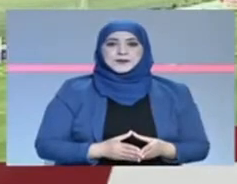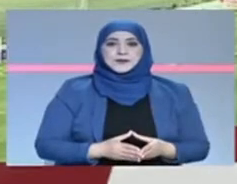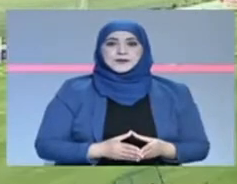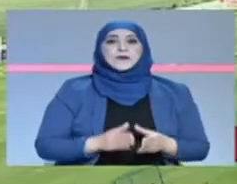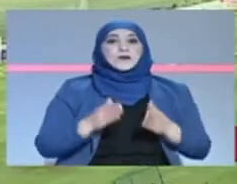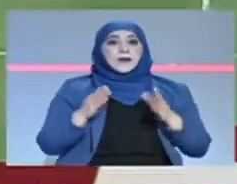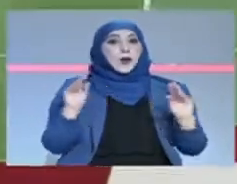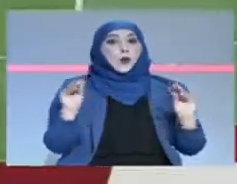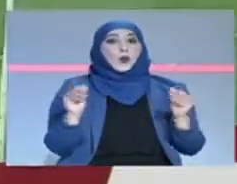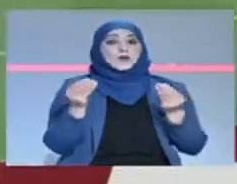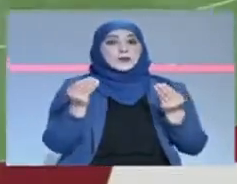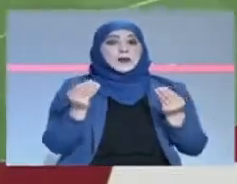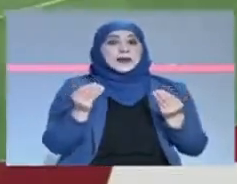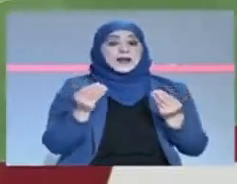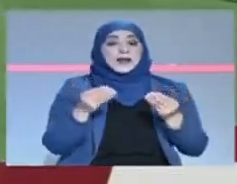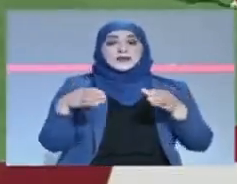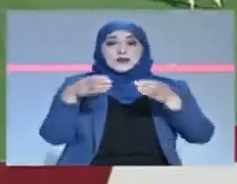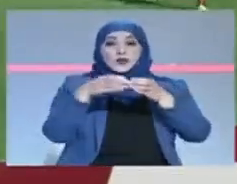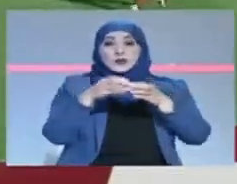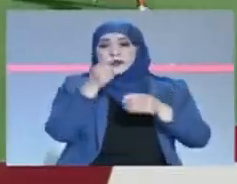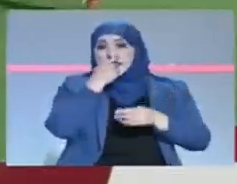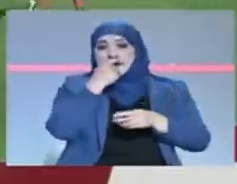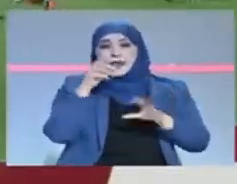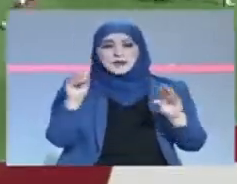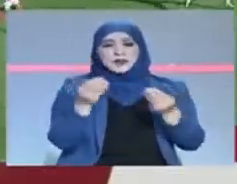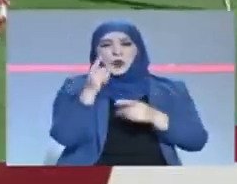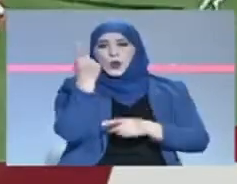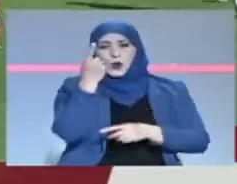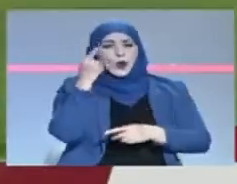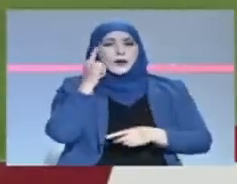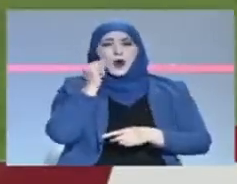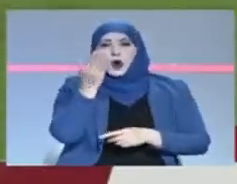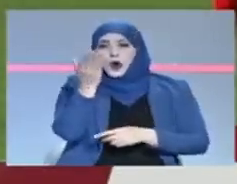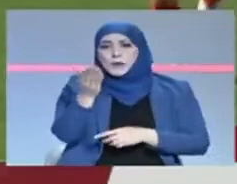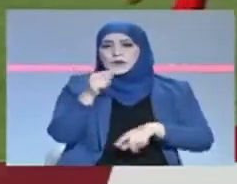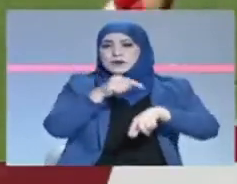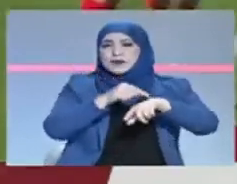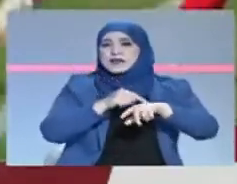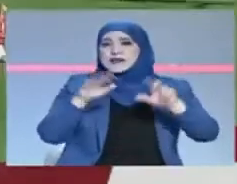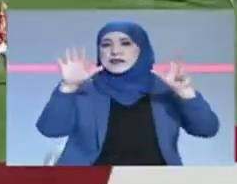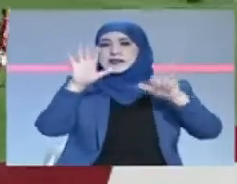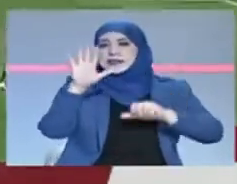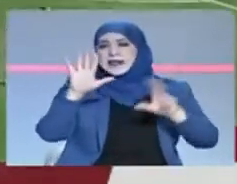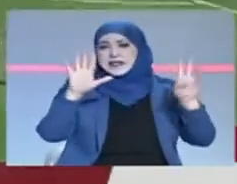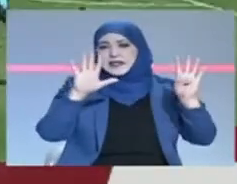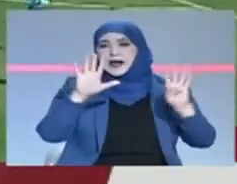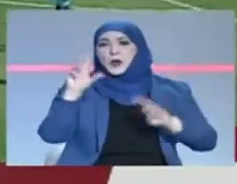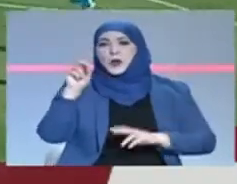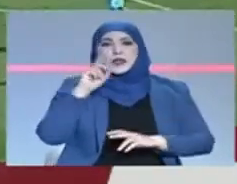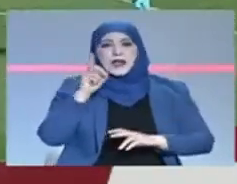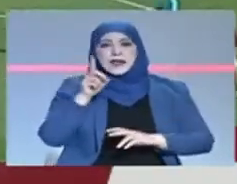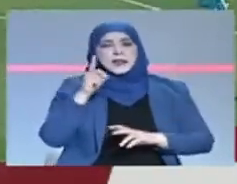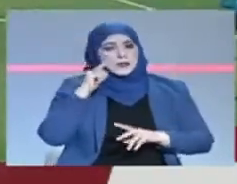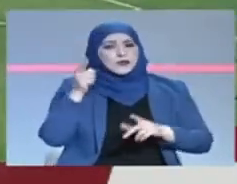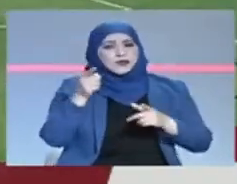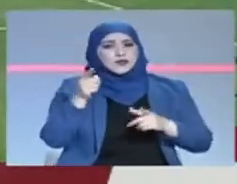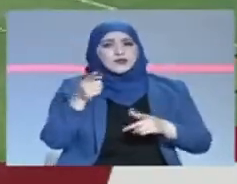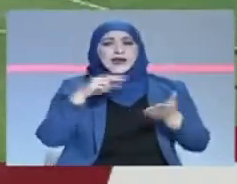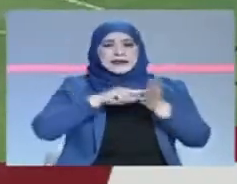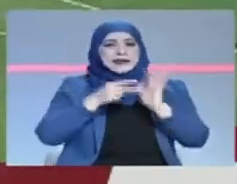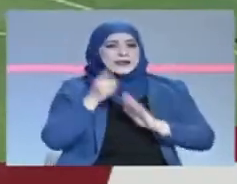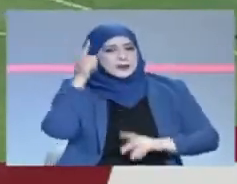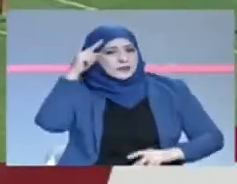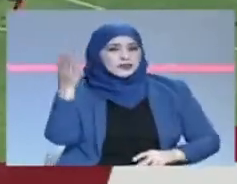وبادر النجم الساحلي بالتهديف عبر داروين غونزاليز في الدقيقة 39 مستثمراً تمريرة متقنة من